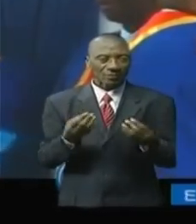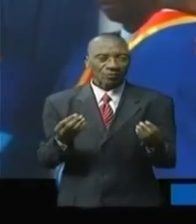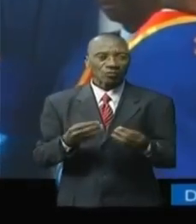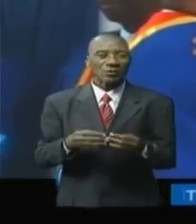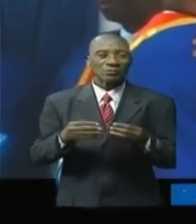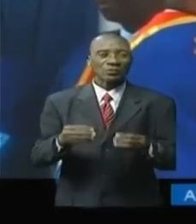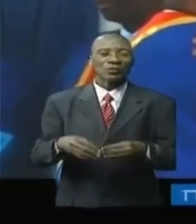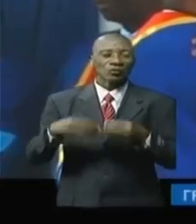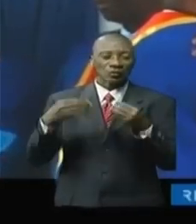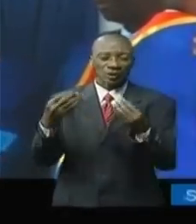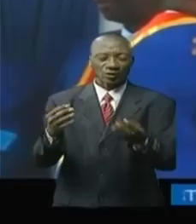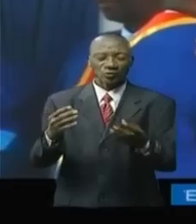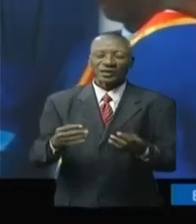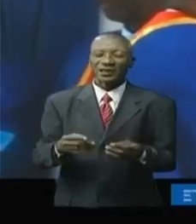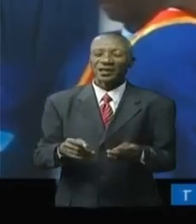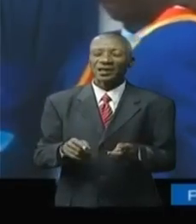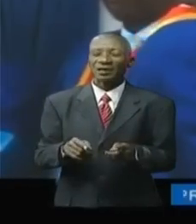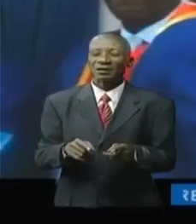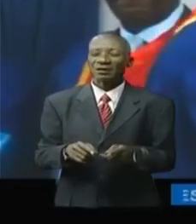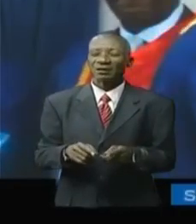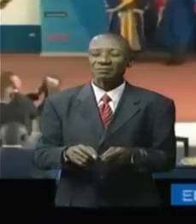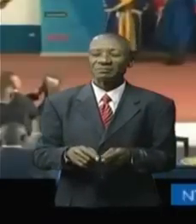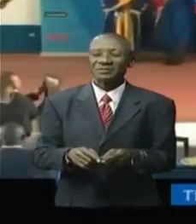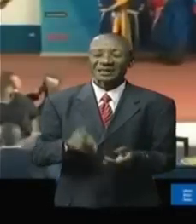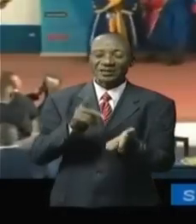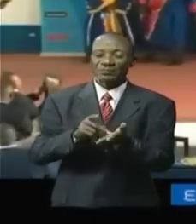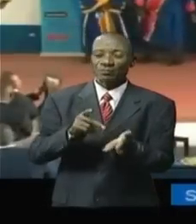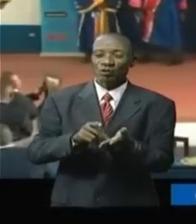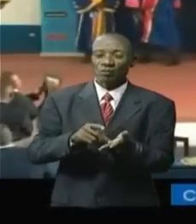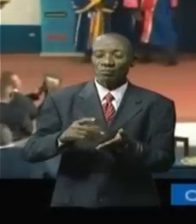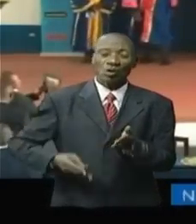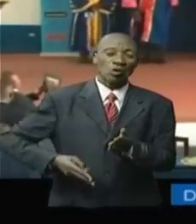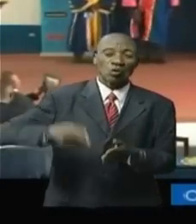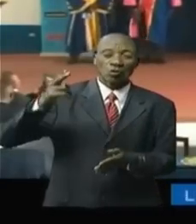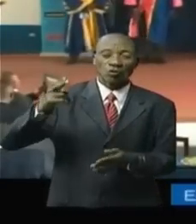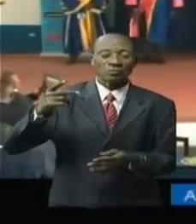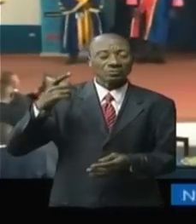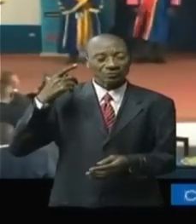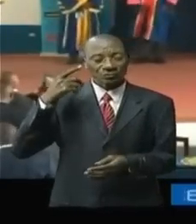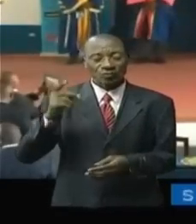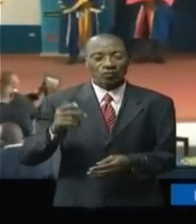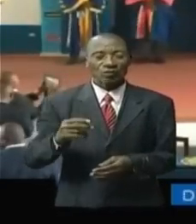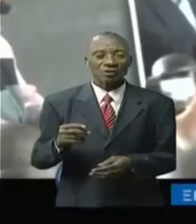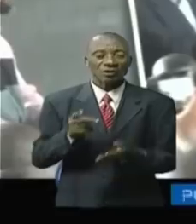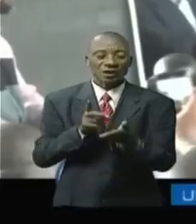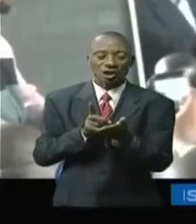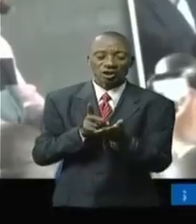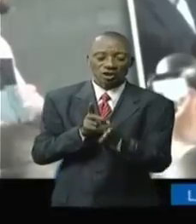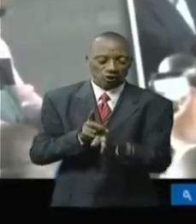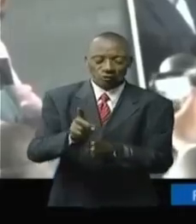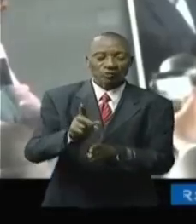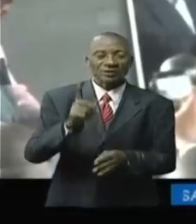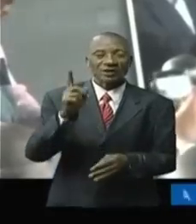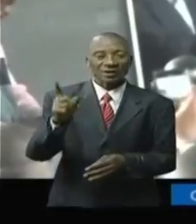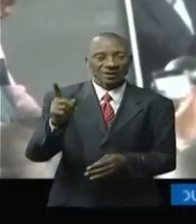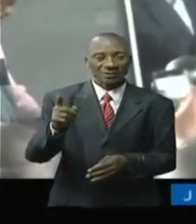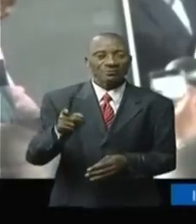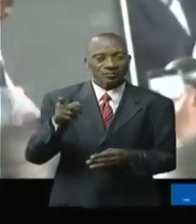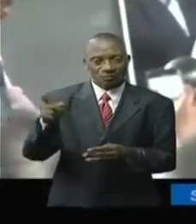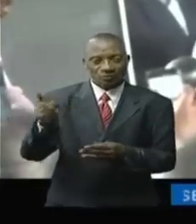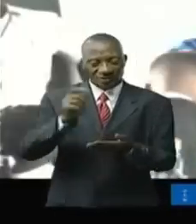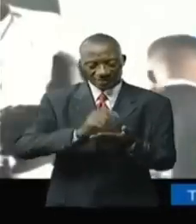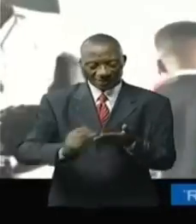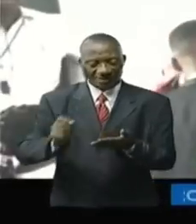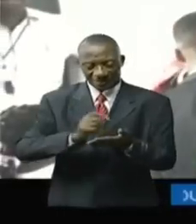nouveau docteur en droit international public et relations internationales. Le dossier de sa candidature enrichit la liste des professeurs